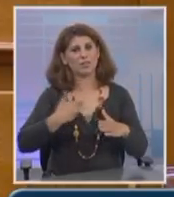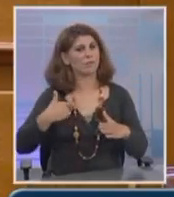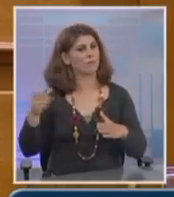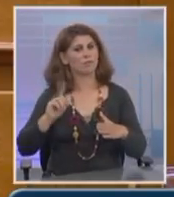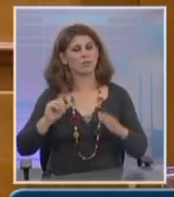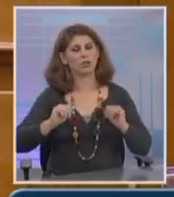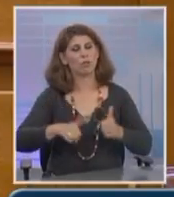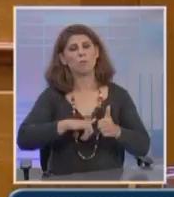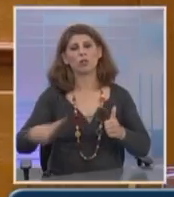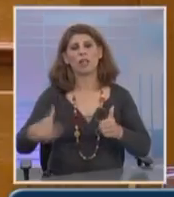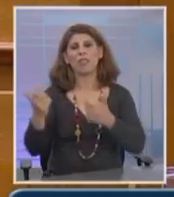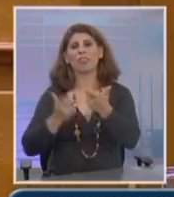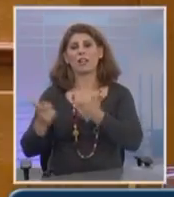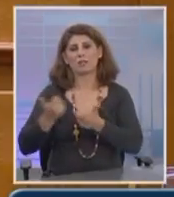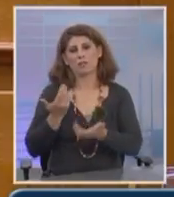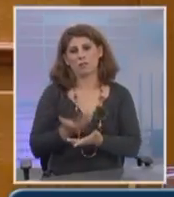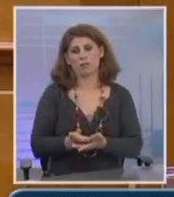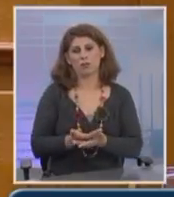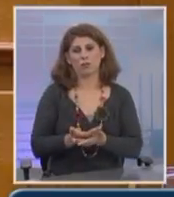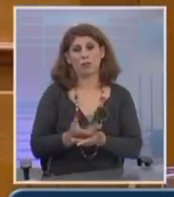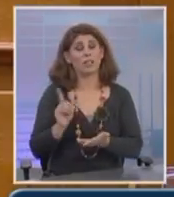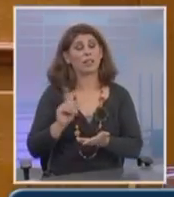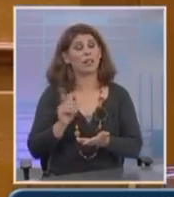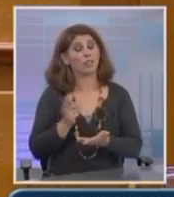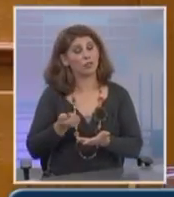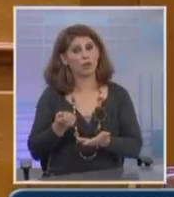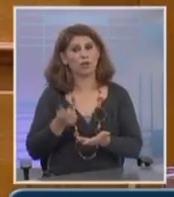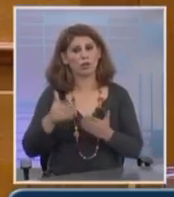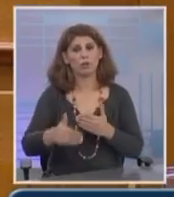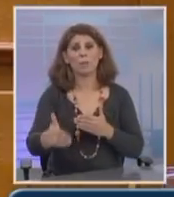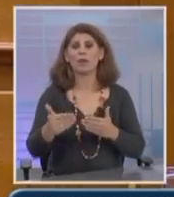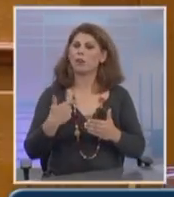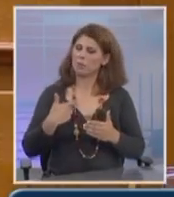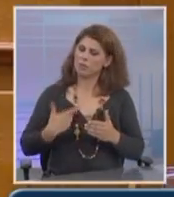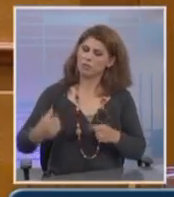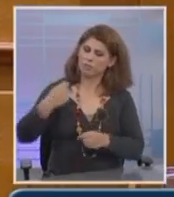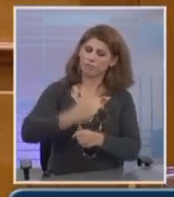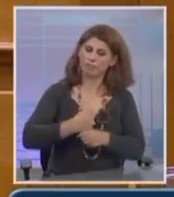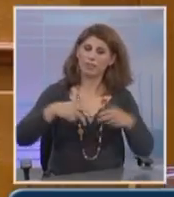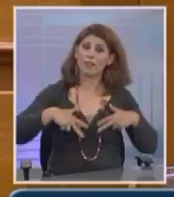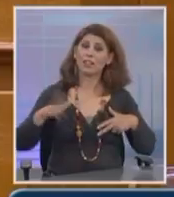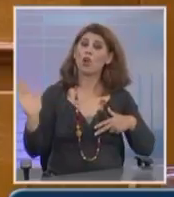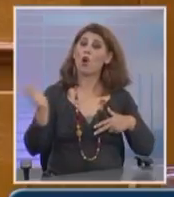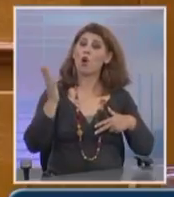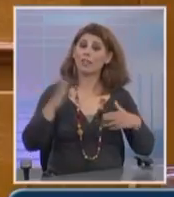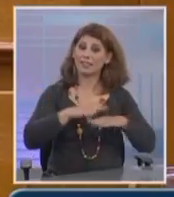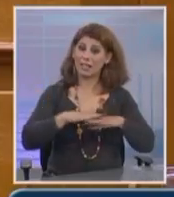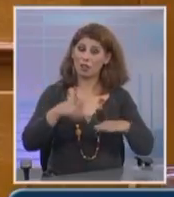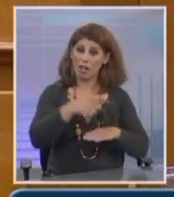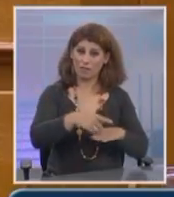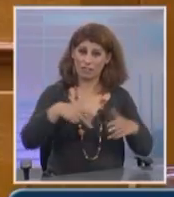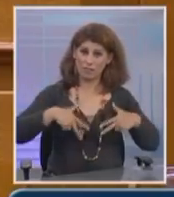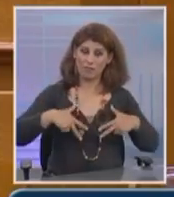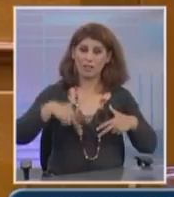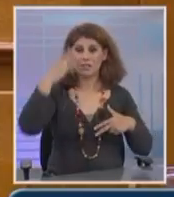τόλμησαν ποτέ οι δανειστές να ζητήσουν. Και δεν θα το κάνουν και στο μέλλον θα γίνουμε κυβέρνηση. Διότι όταν λήξει αυτή η